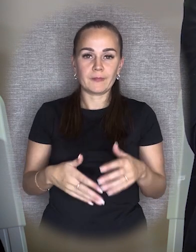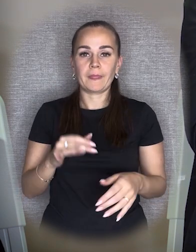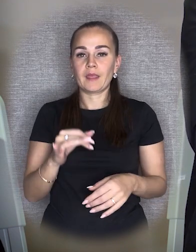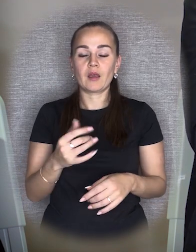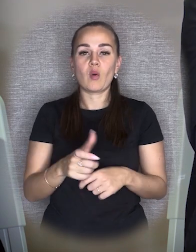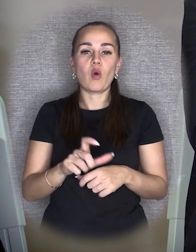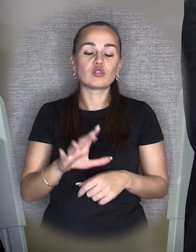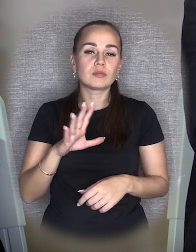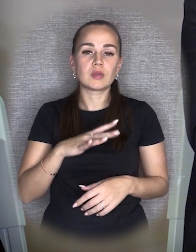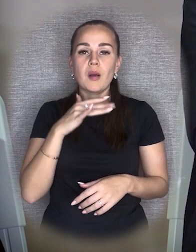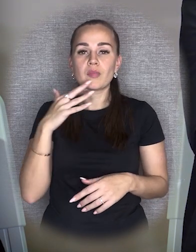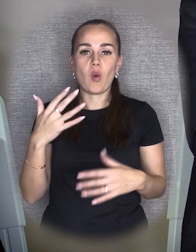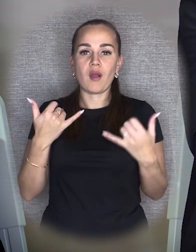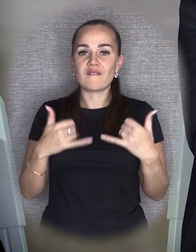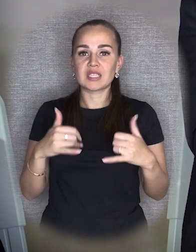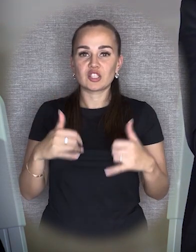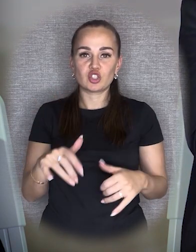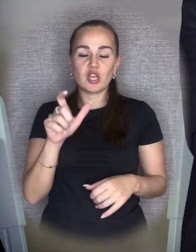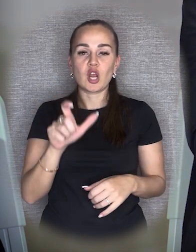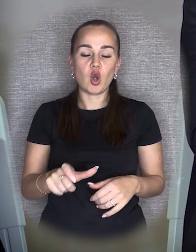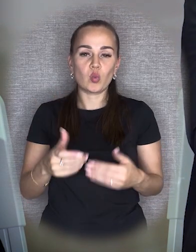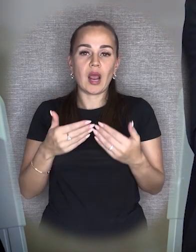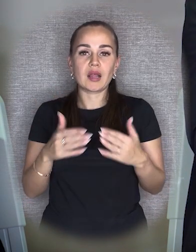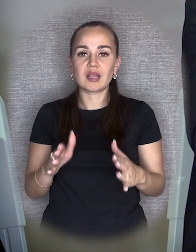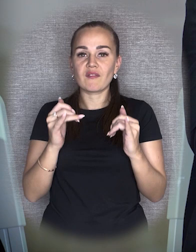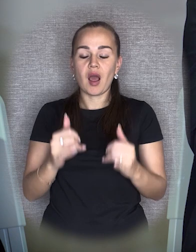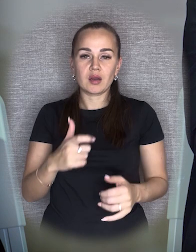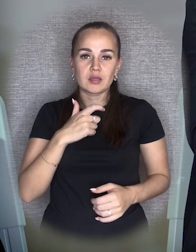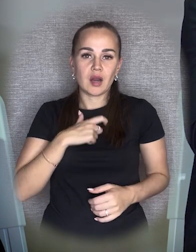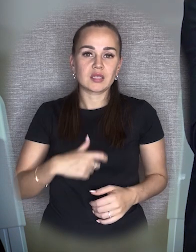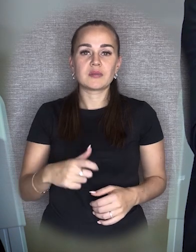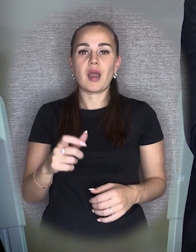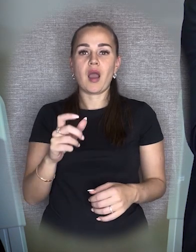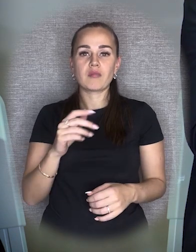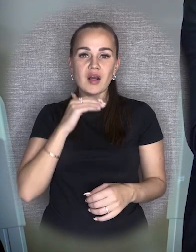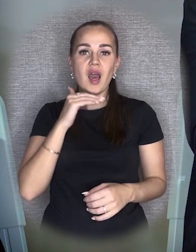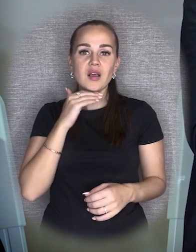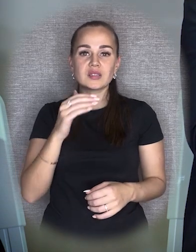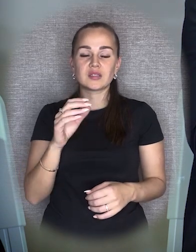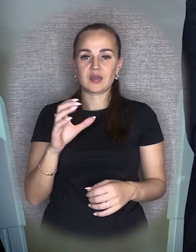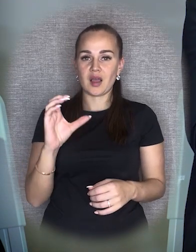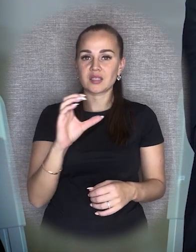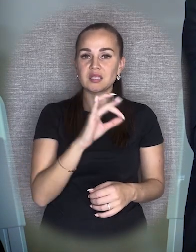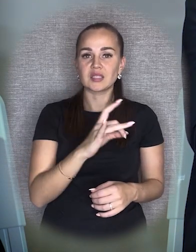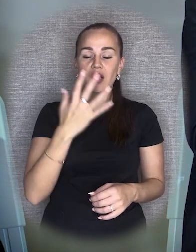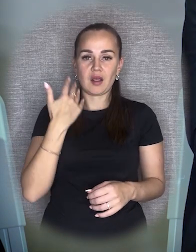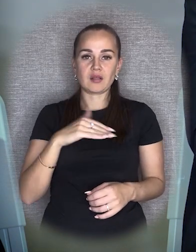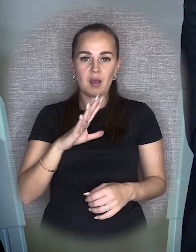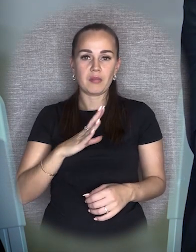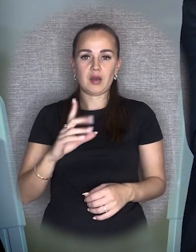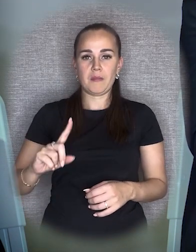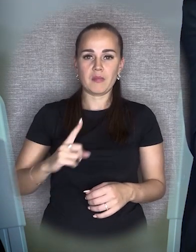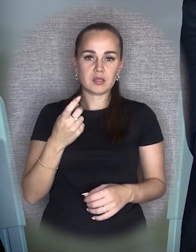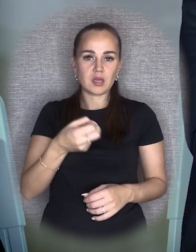И было столько восхищения, потому что люди открывали для себя пластику советского периода, когда были мастера